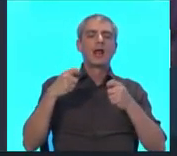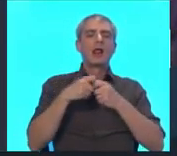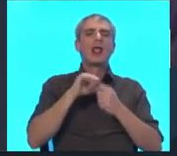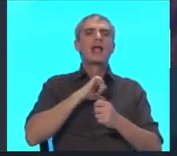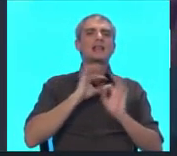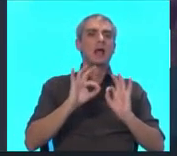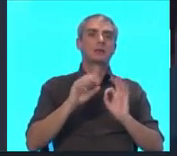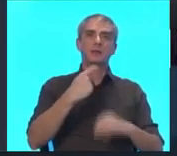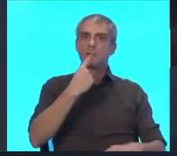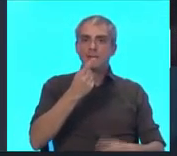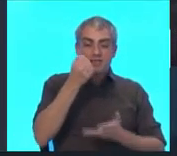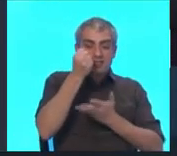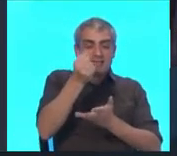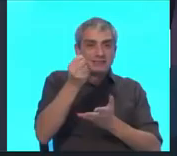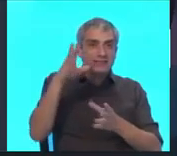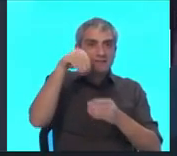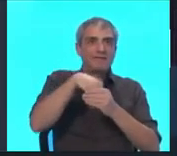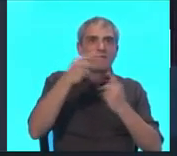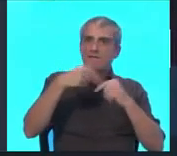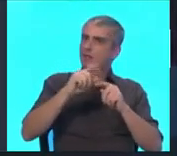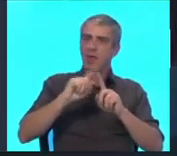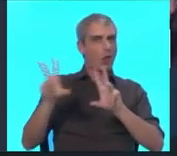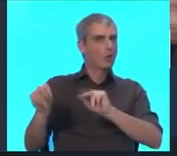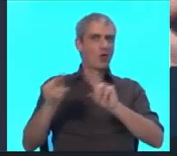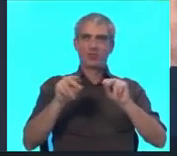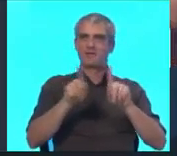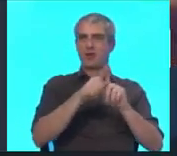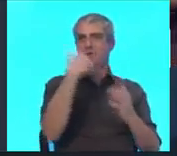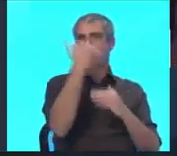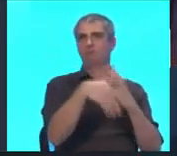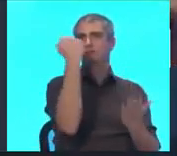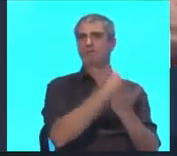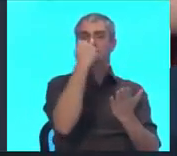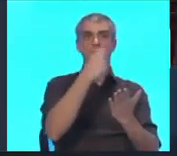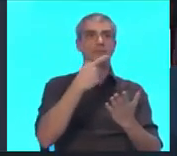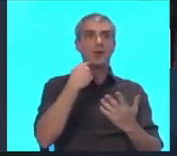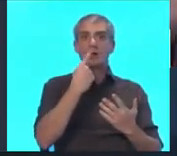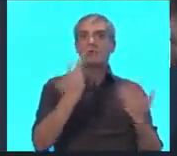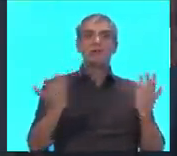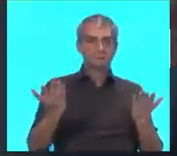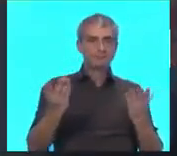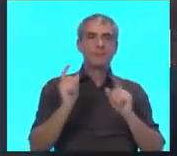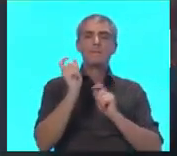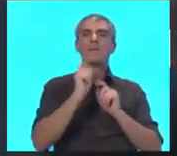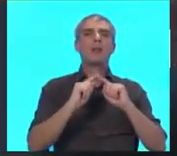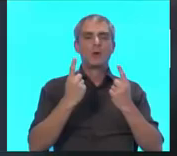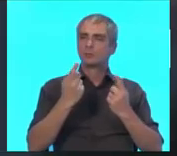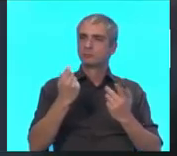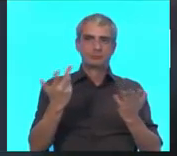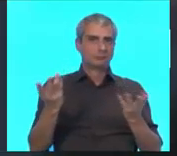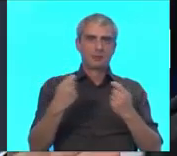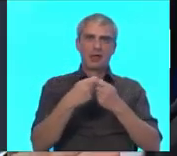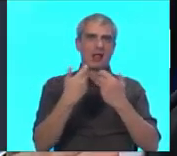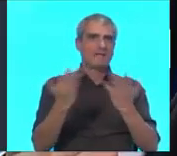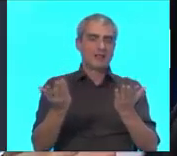אומרים גם, התקציב שנכנס לוועדה לא יהיה התקציב שיצא, מה שאומר שהמסמך הזה למעשה, במילים אחרות, הוא כמעט חסר רלוונטיות. גם